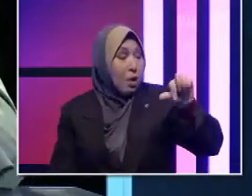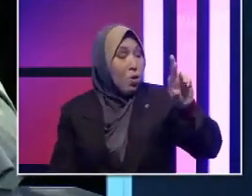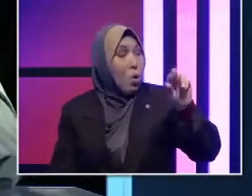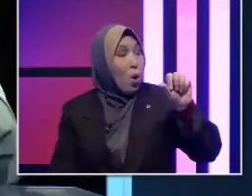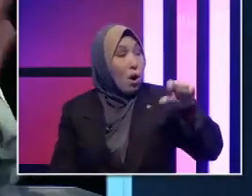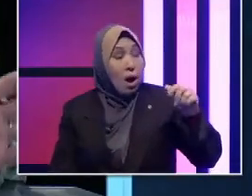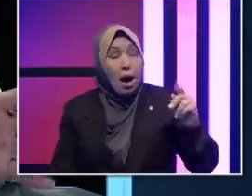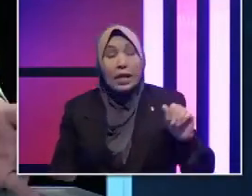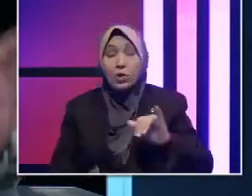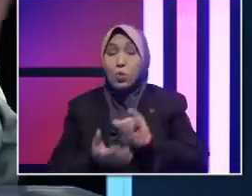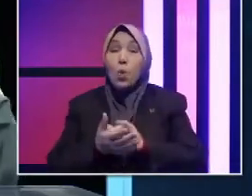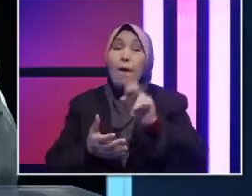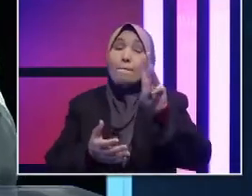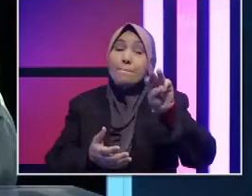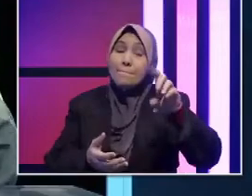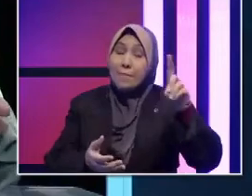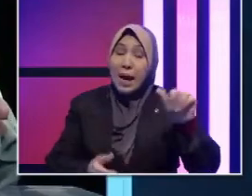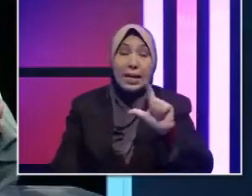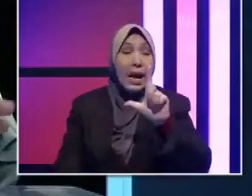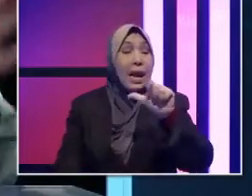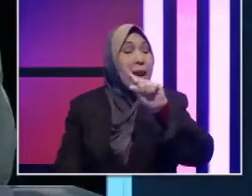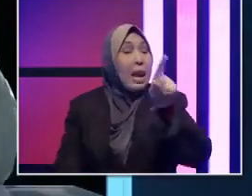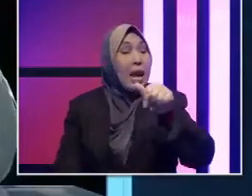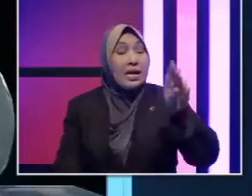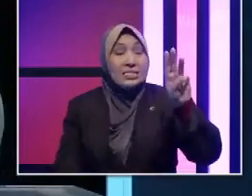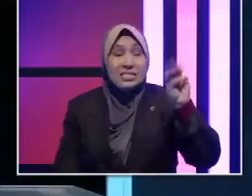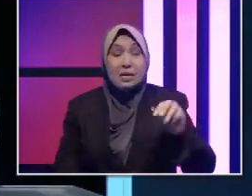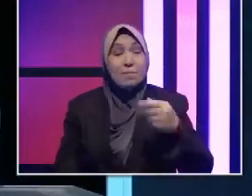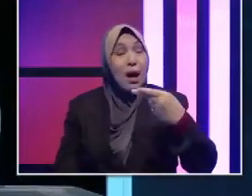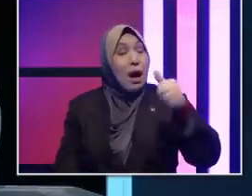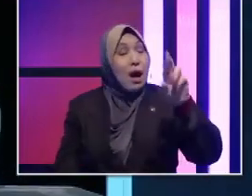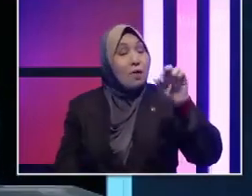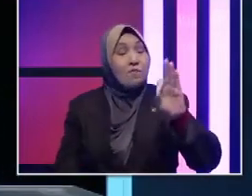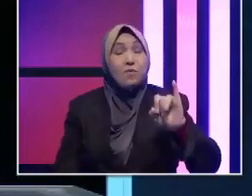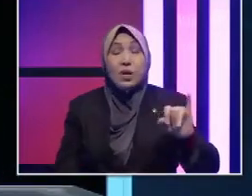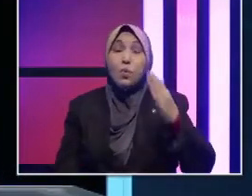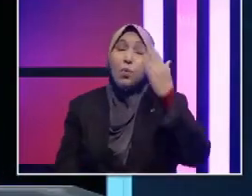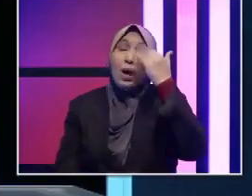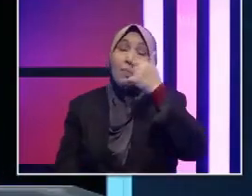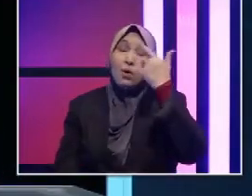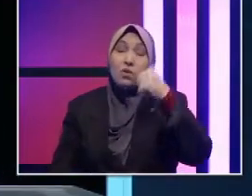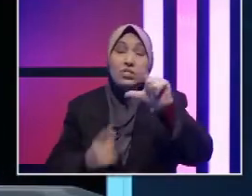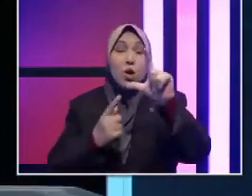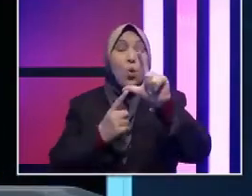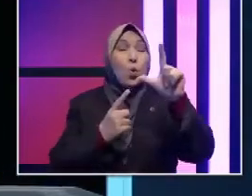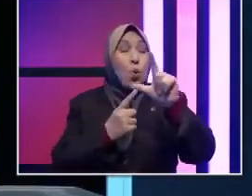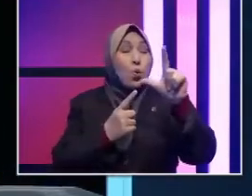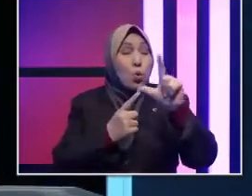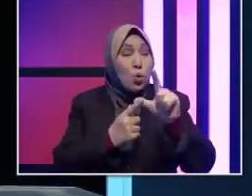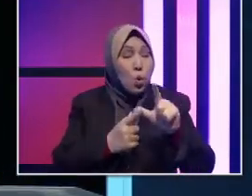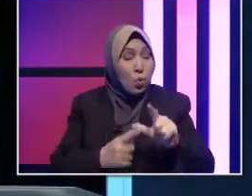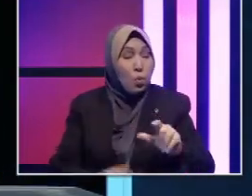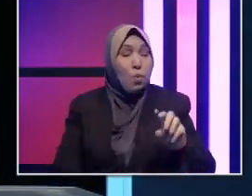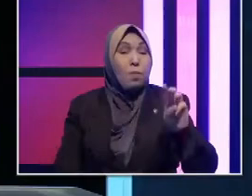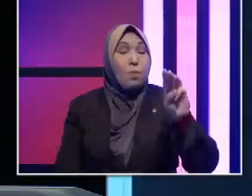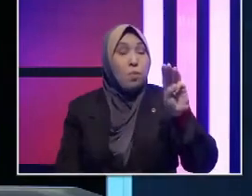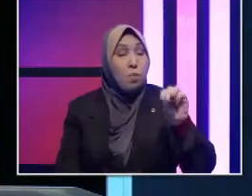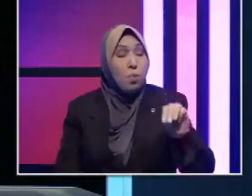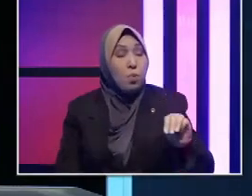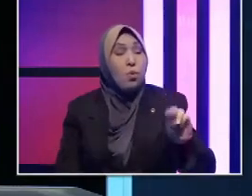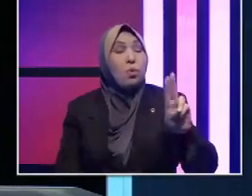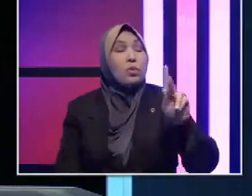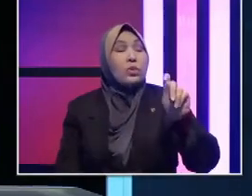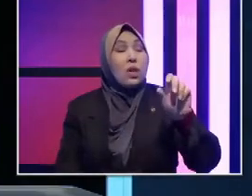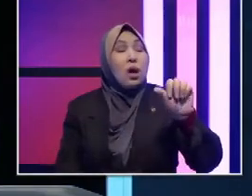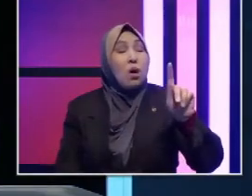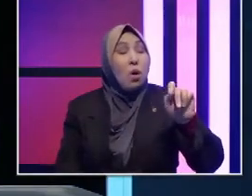Nama dia mad lazim harfi. Sebab apa harfi? Sebab dia huruf-huruf. Huruf muqatta'ah kan. Muthaqqal, berat.